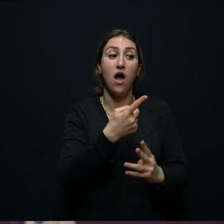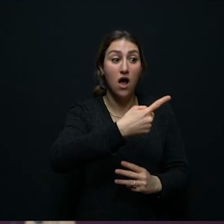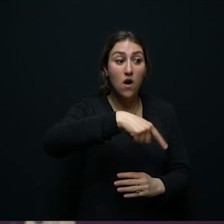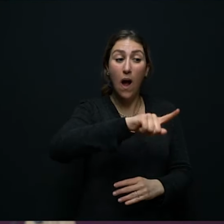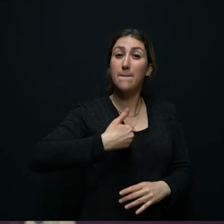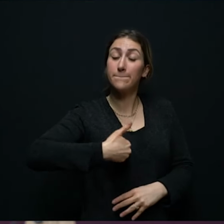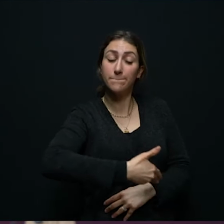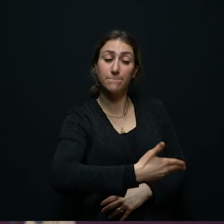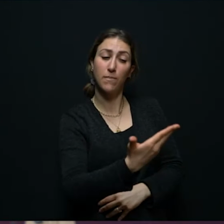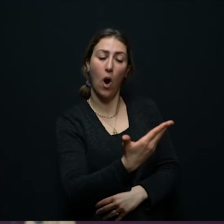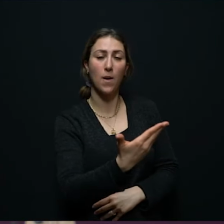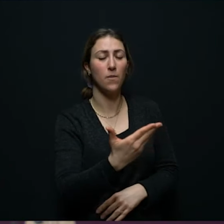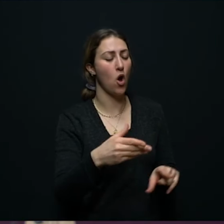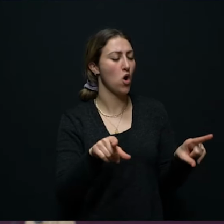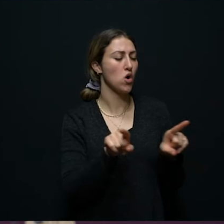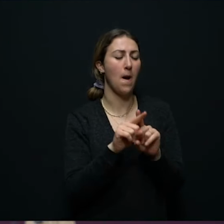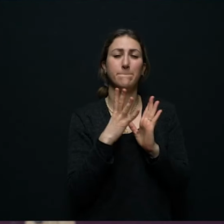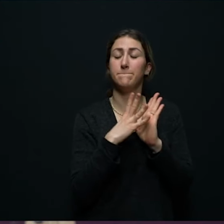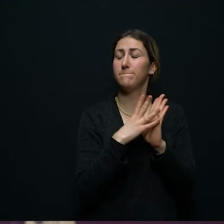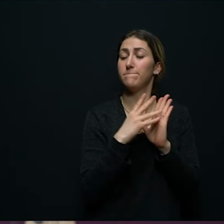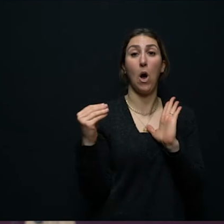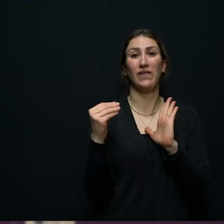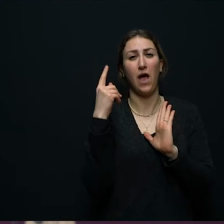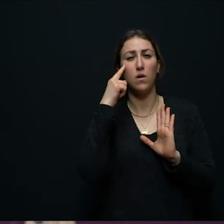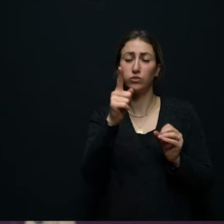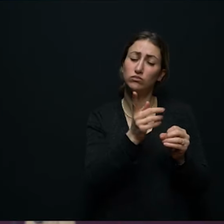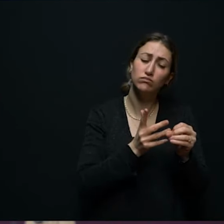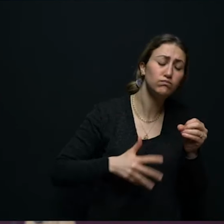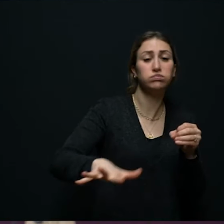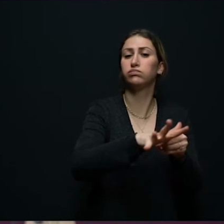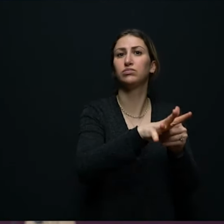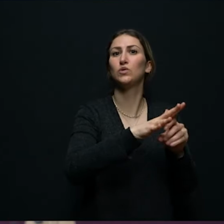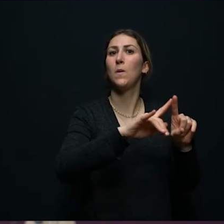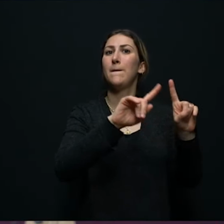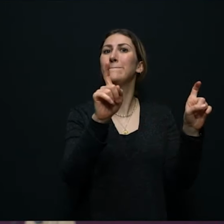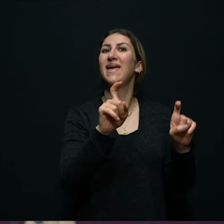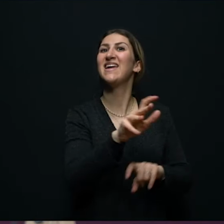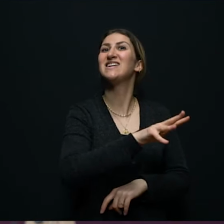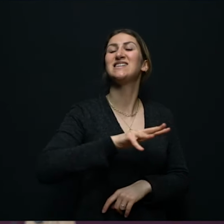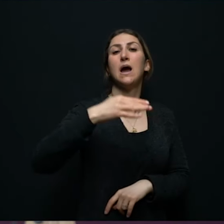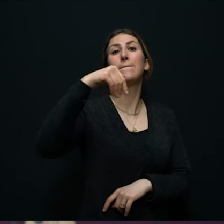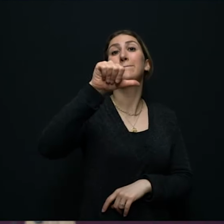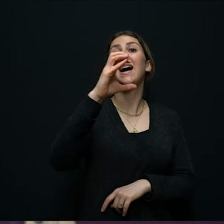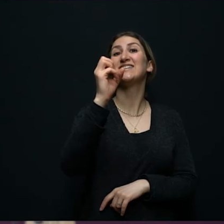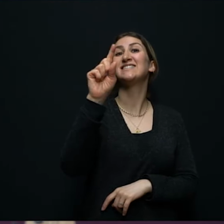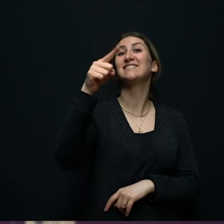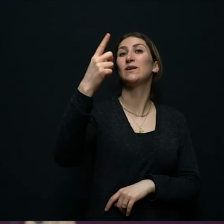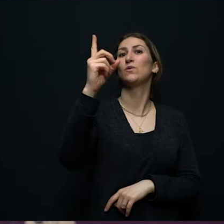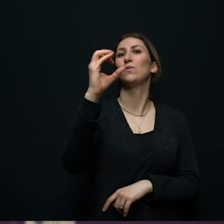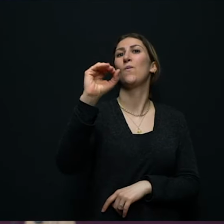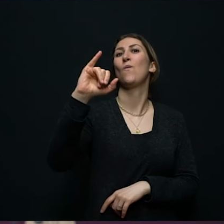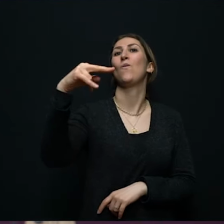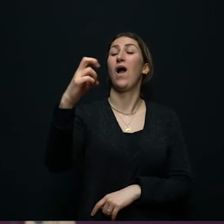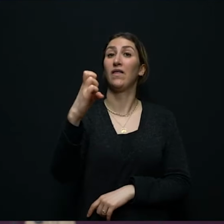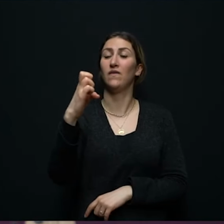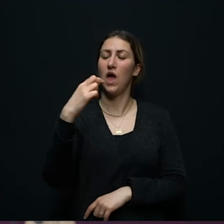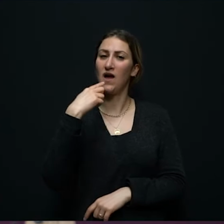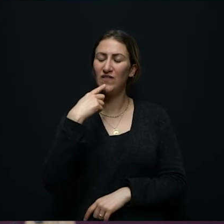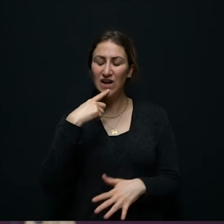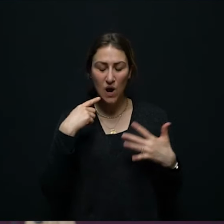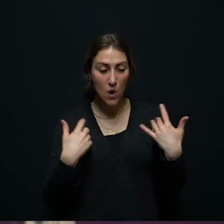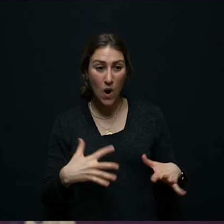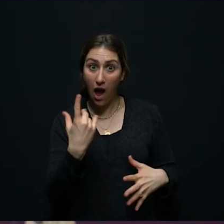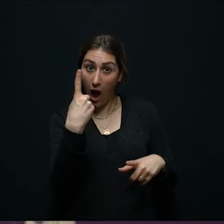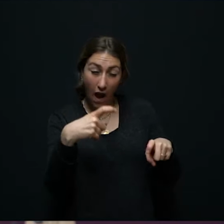trompe pas vous êtes devenu un modèle pour tous les croyants de la macédoine et de la caille ça veut dire que paul